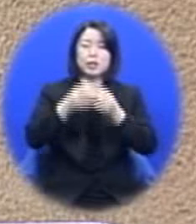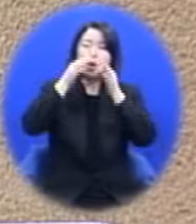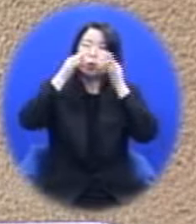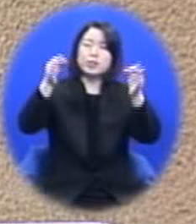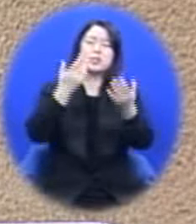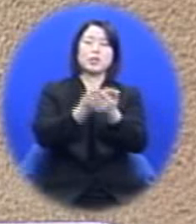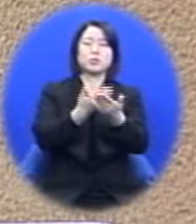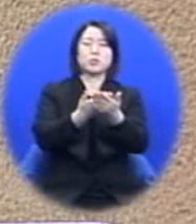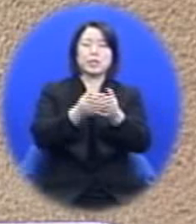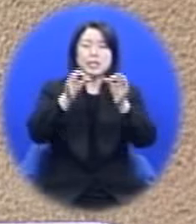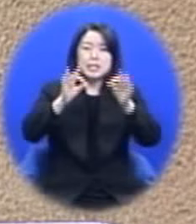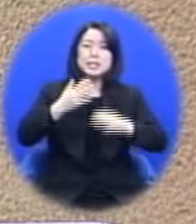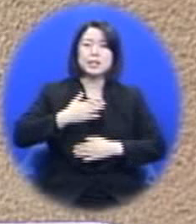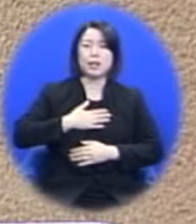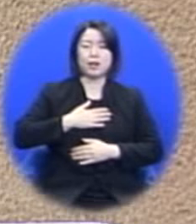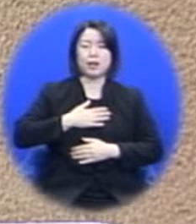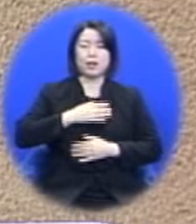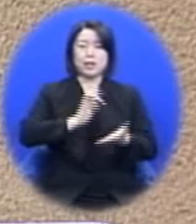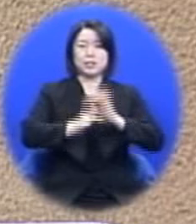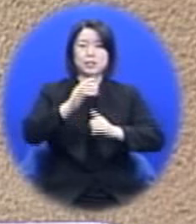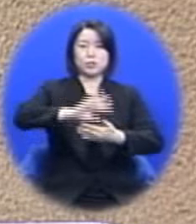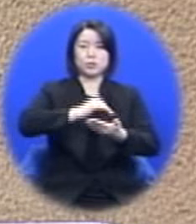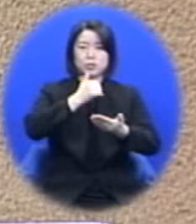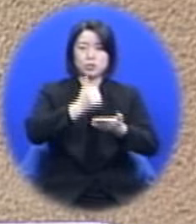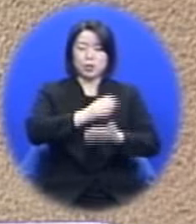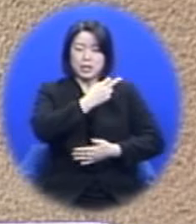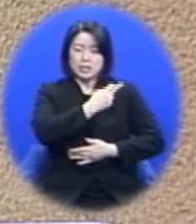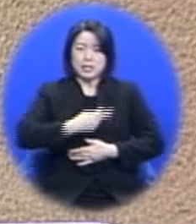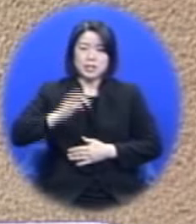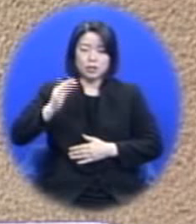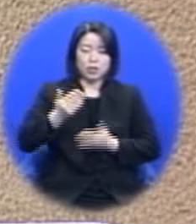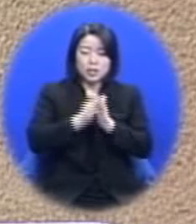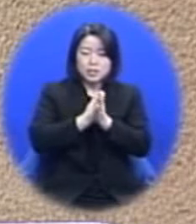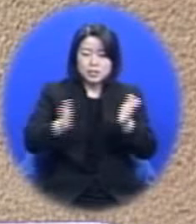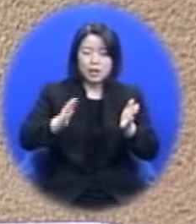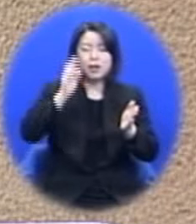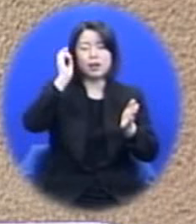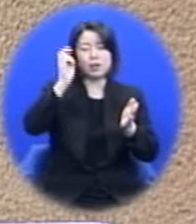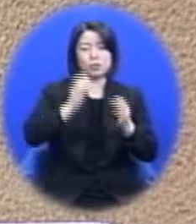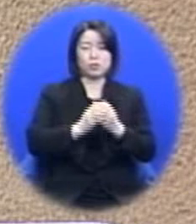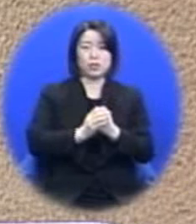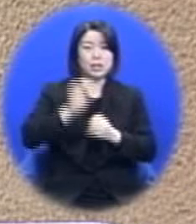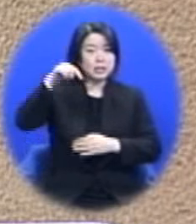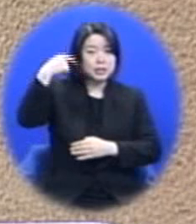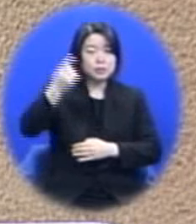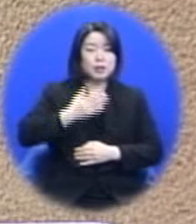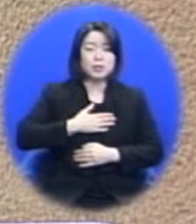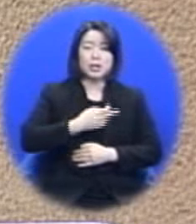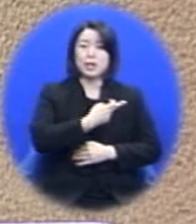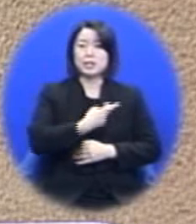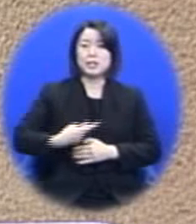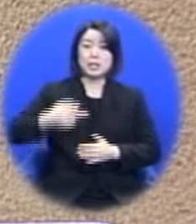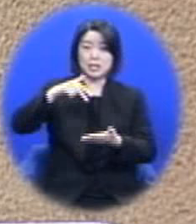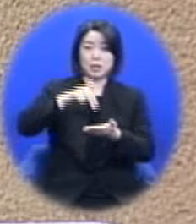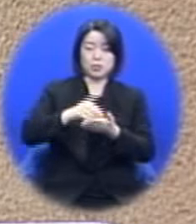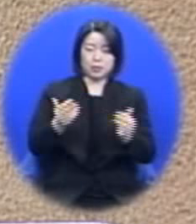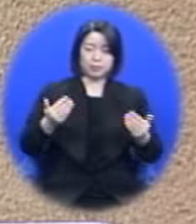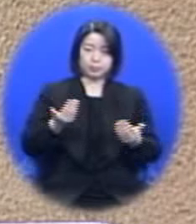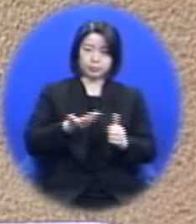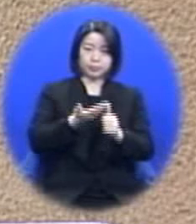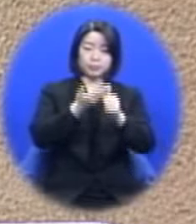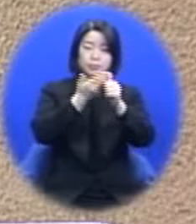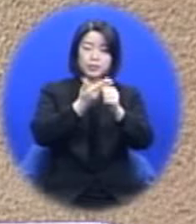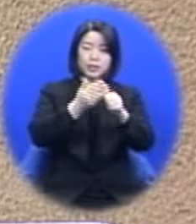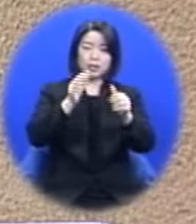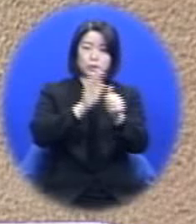내가 그리스도의 제자가 되기 시작하는구나. 그런 다음 제가 제자로서 성장하도록 돕는